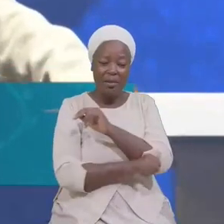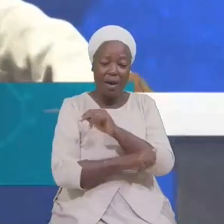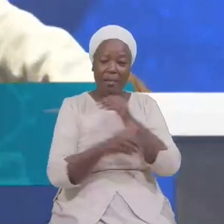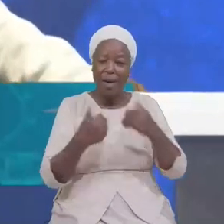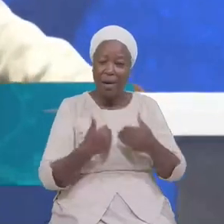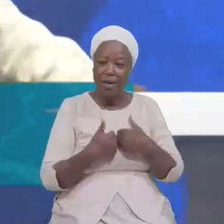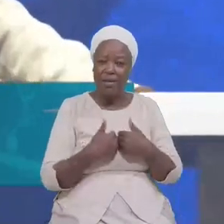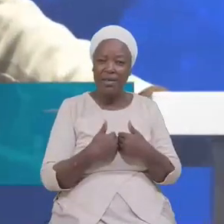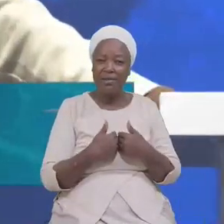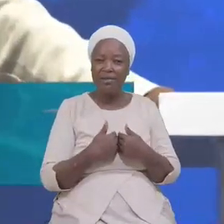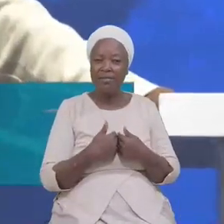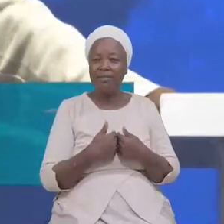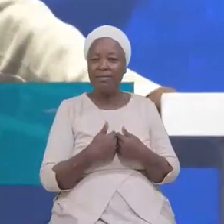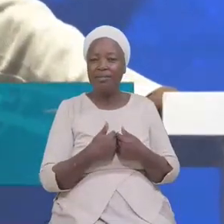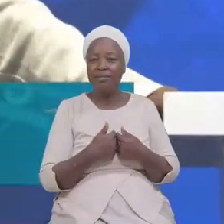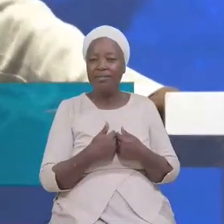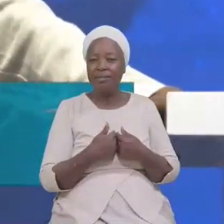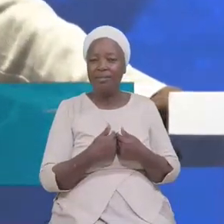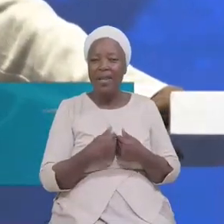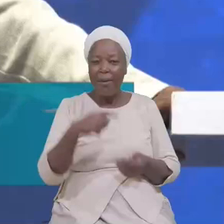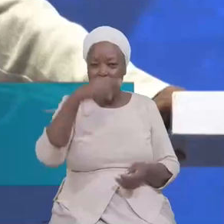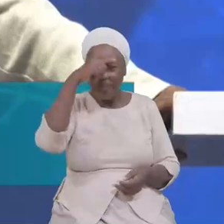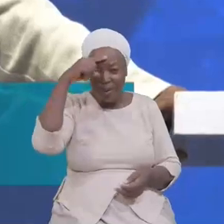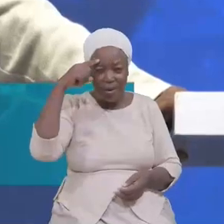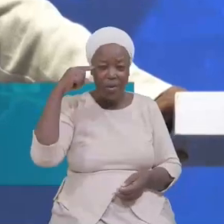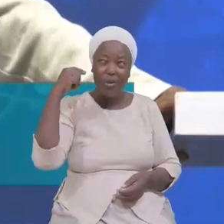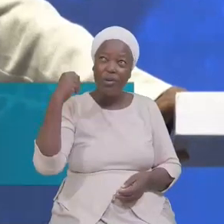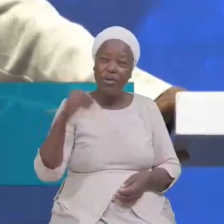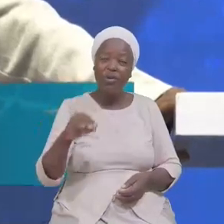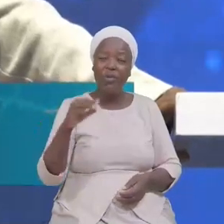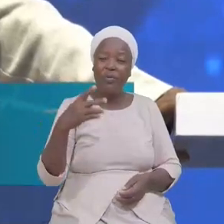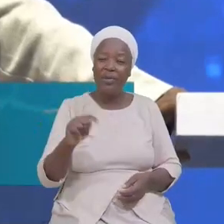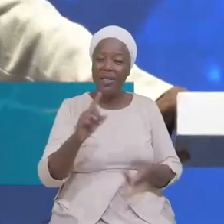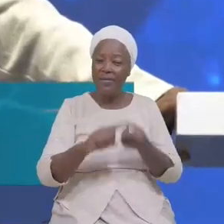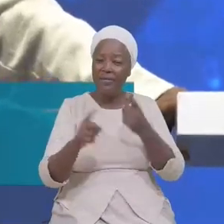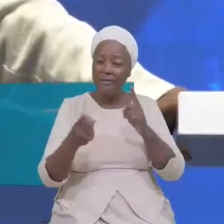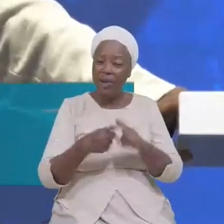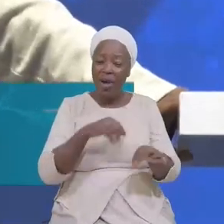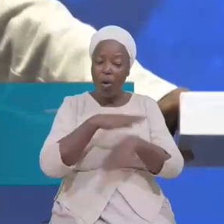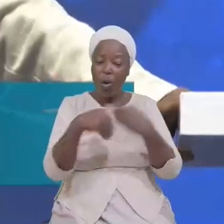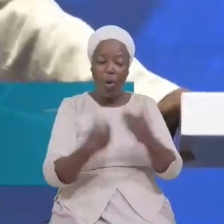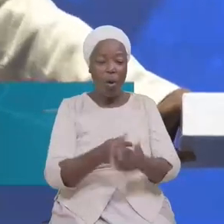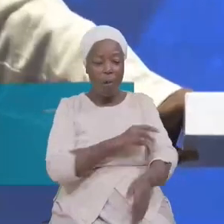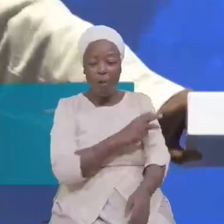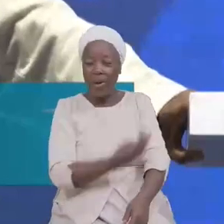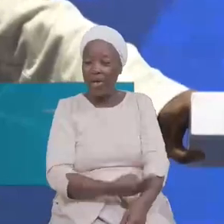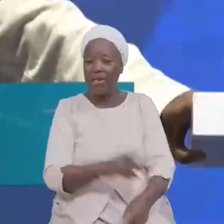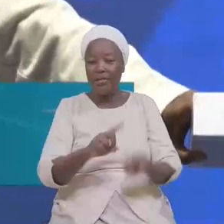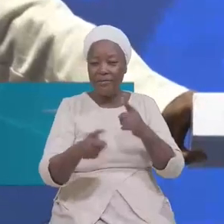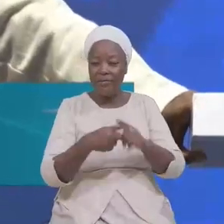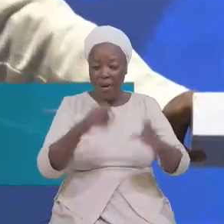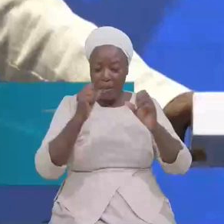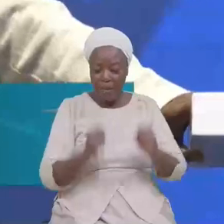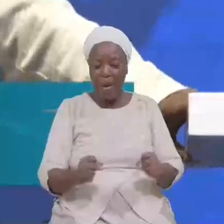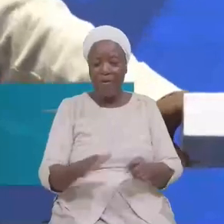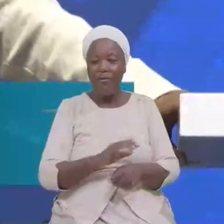privilèges qu'Abraham avait, à cause de l'ami du Dieu Tout-Puissant, de l'ami fort, de l'ami